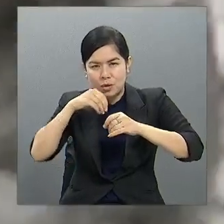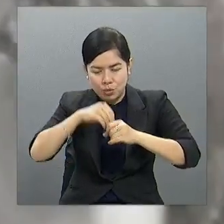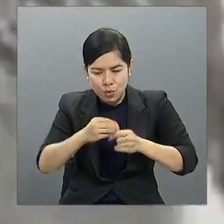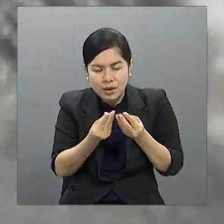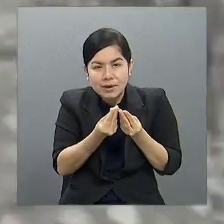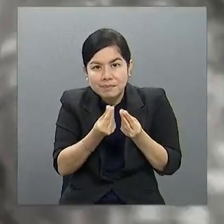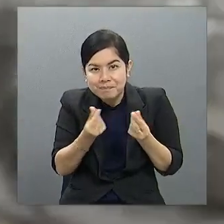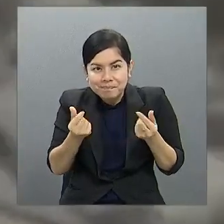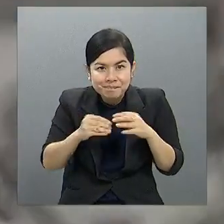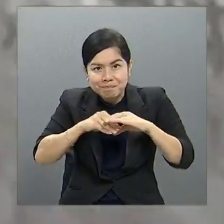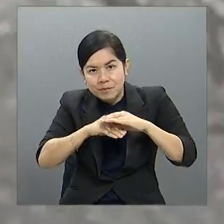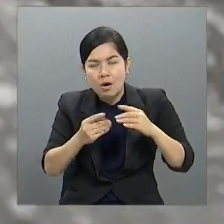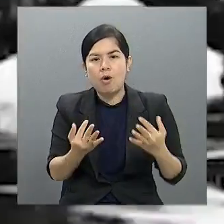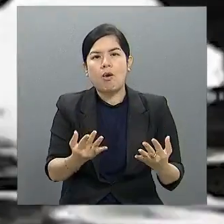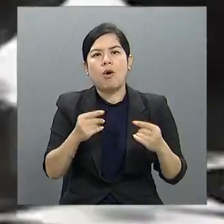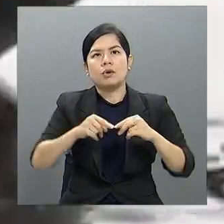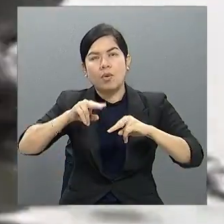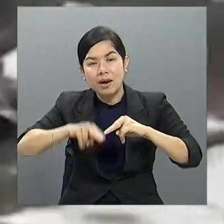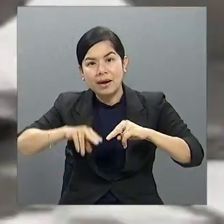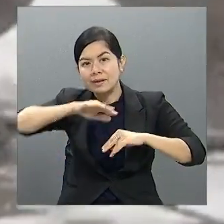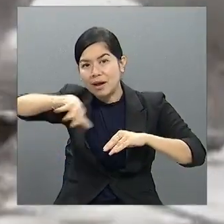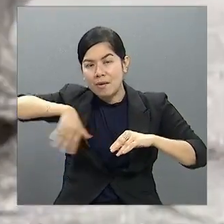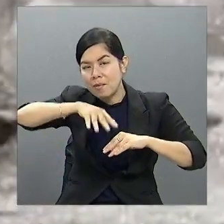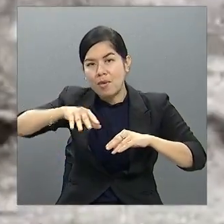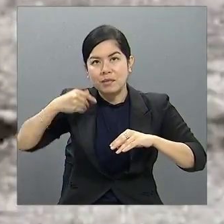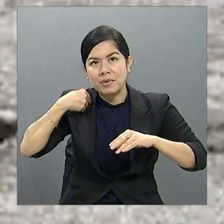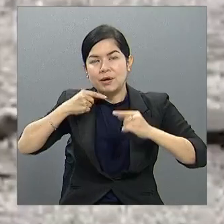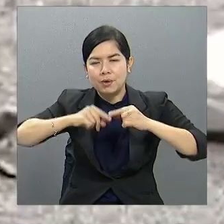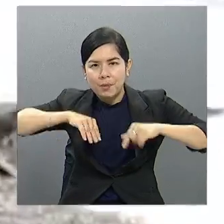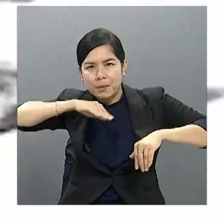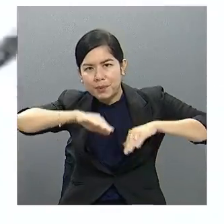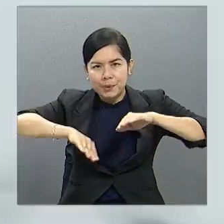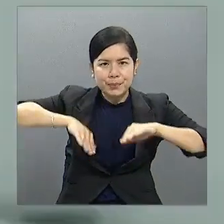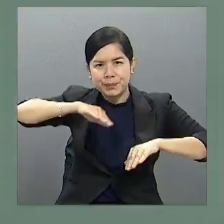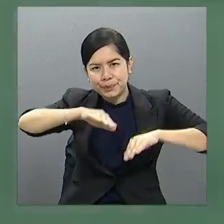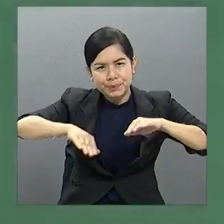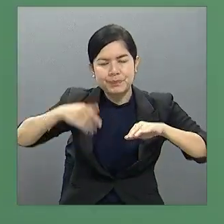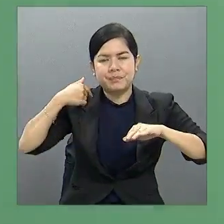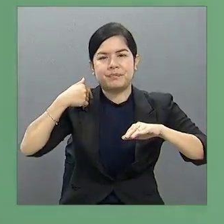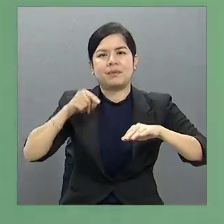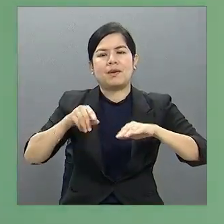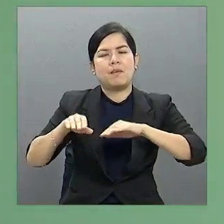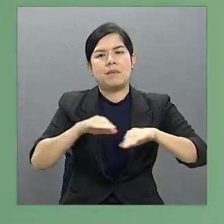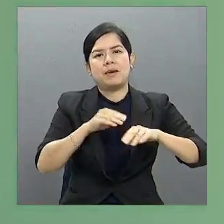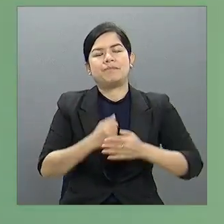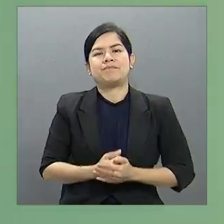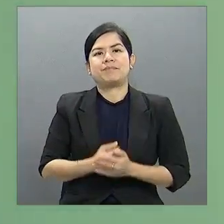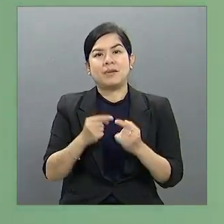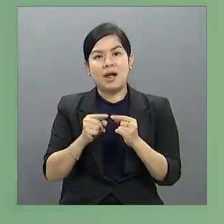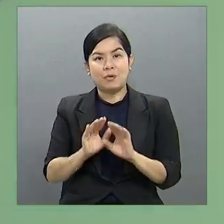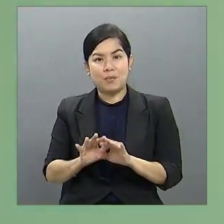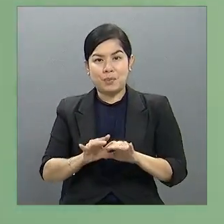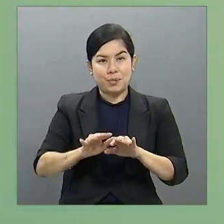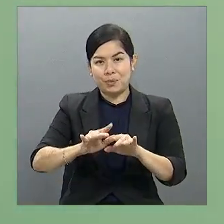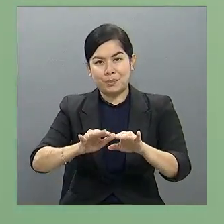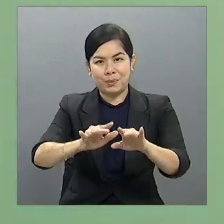องที่เหลือฟักตัวออกมาเพื่อคลานออกมาจากหลุมพร้อมๆกันค่ะก่อนที่จะมุ่งหน้าไปเผชิญกับโลกกว้างในท